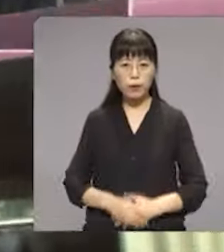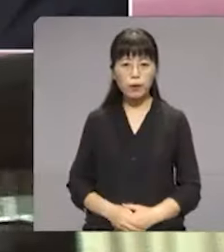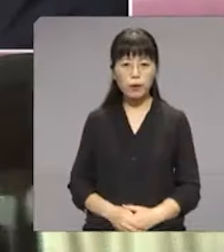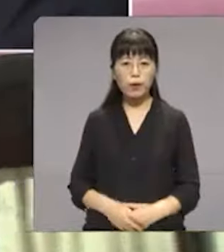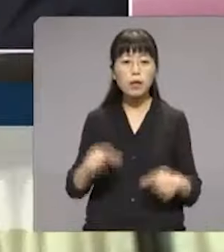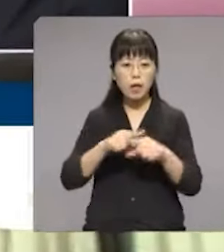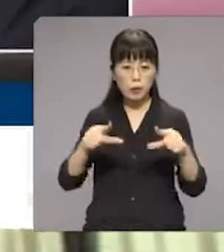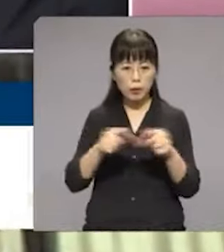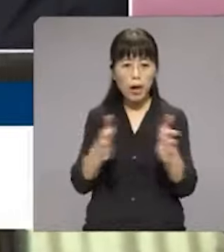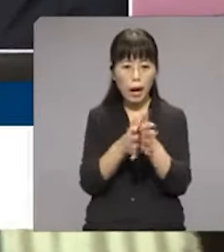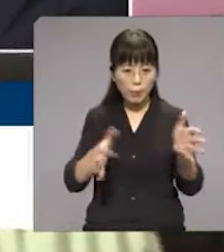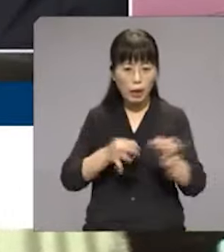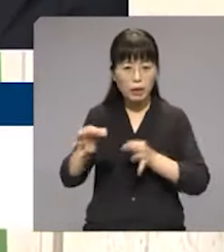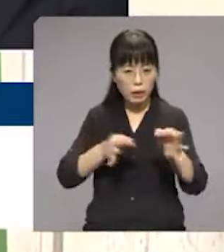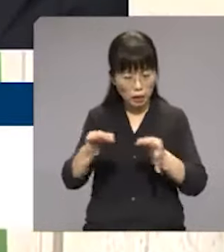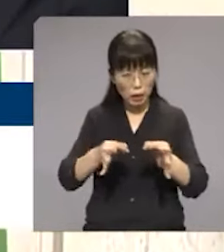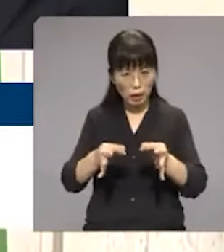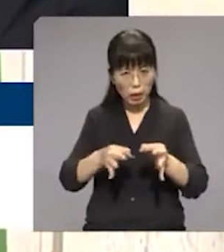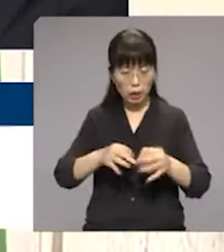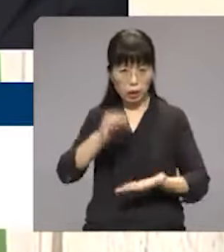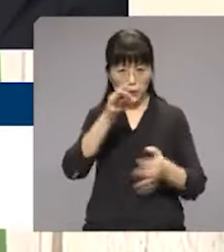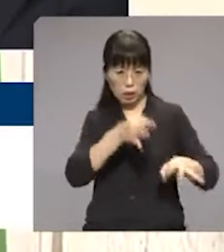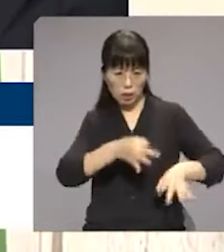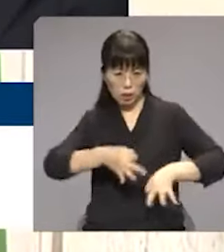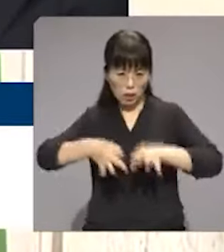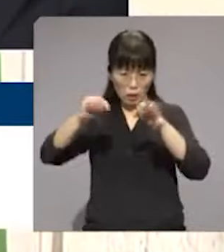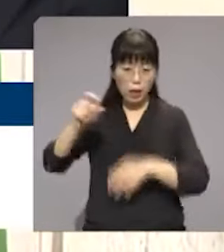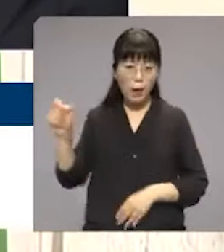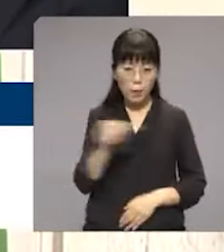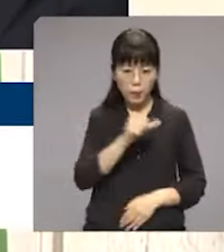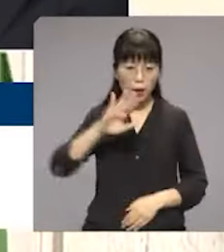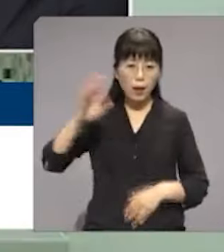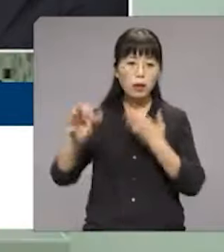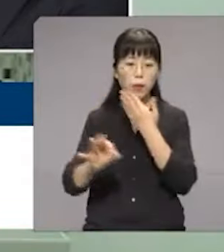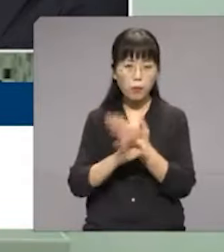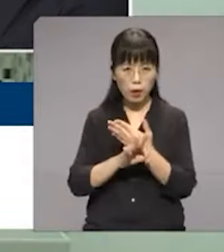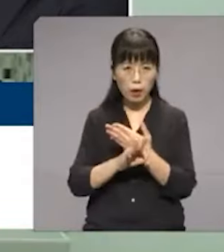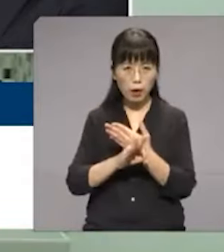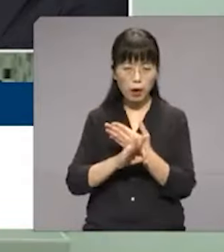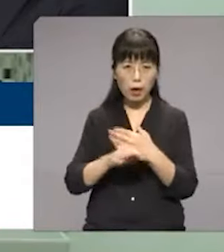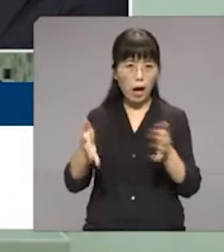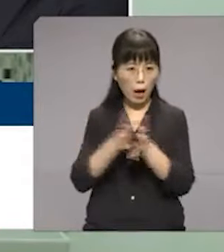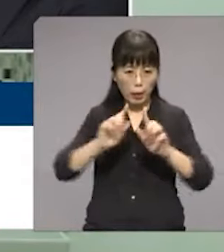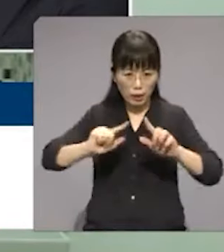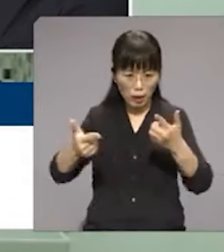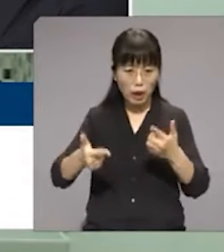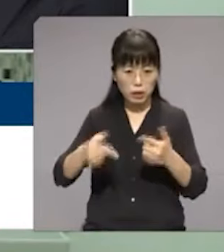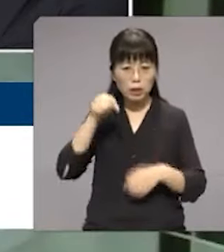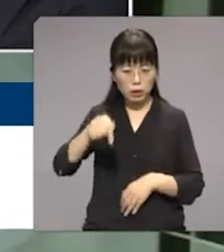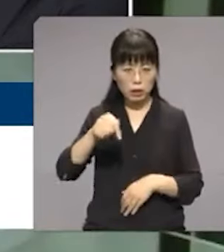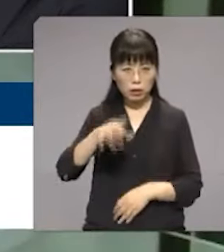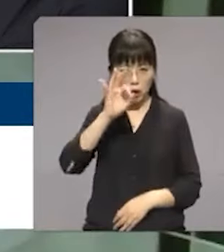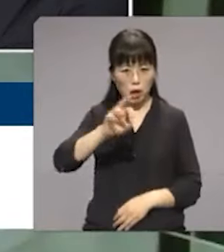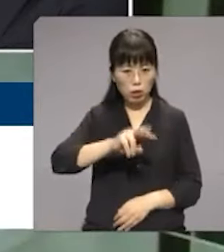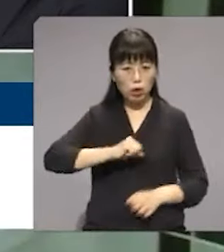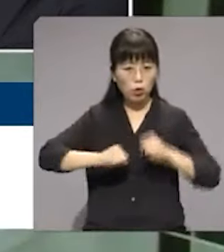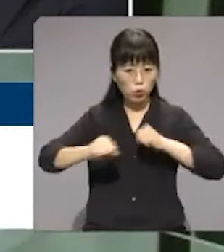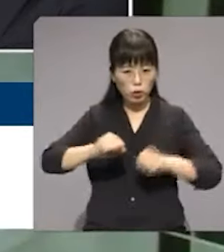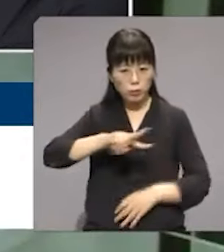일반적으로 아파트 시장 쪽에서 이제 가격 움직임들이 빨라지면요. 비아파트 쪽으로